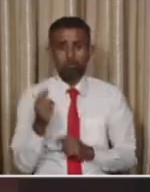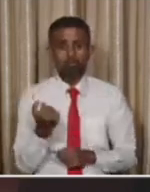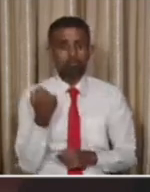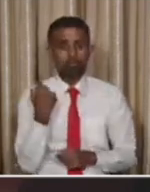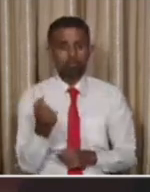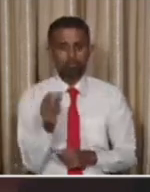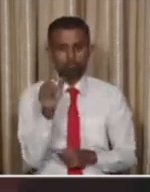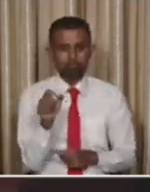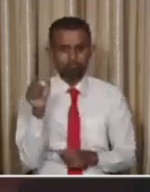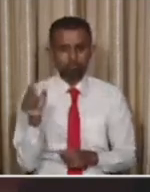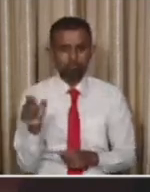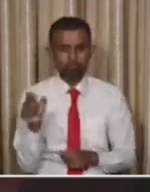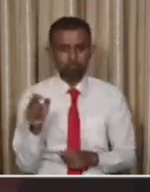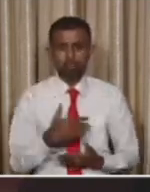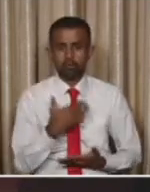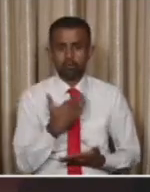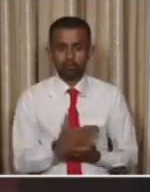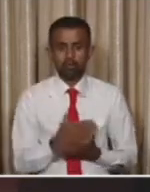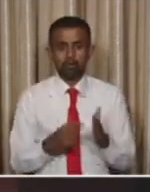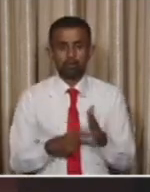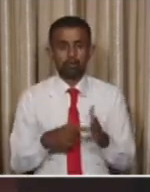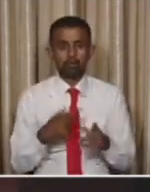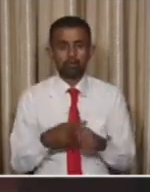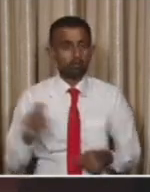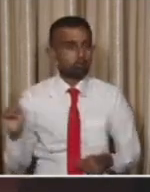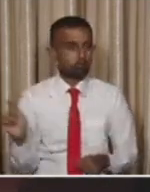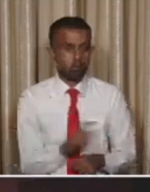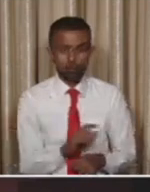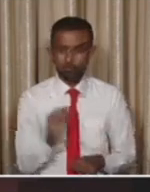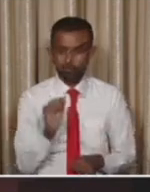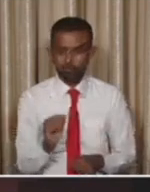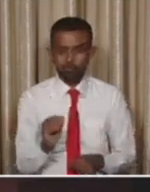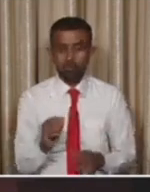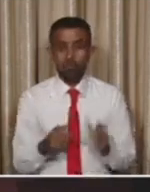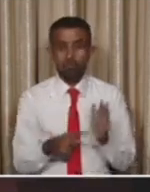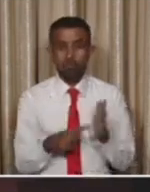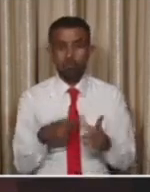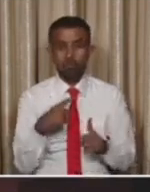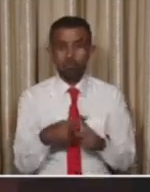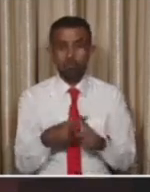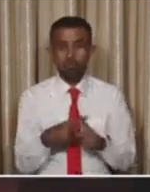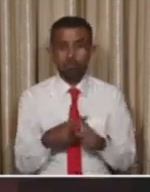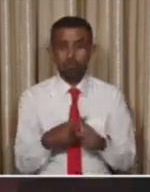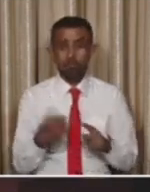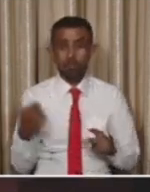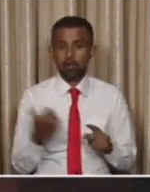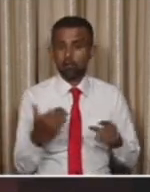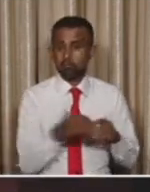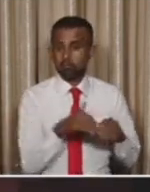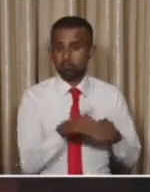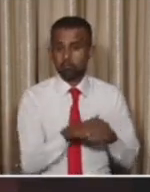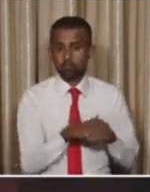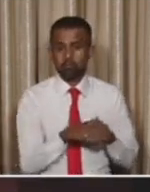ධනකුවේරින්ට ඒව ටික වළක්වාගෙන ඒ බදු ටික ලබා ගත්තොත් බදු දැලට ඇතුල් විය යුතු. එනමුත් විවිධ